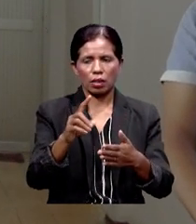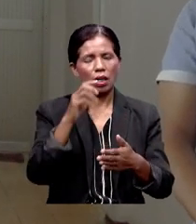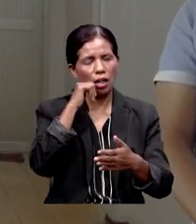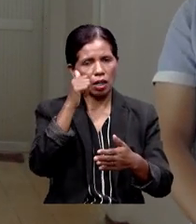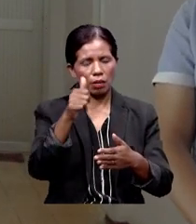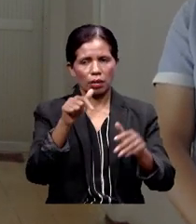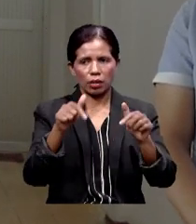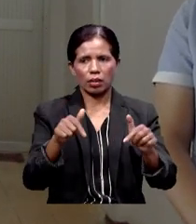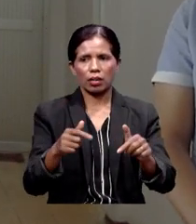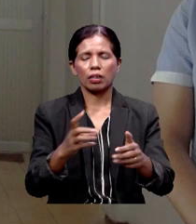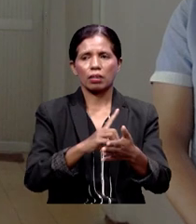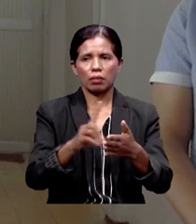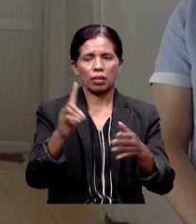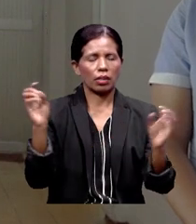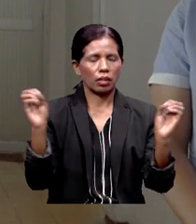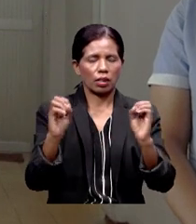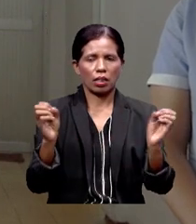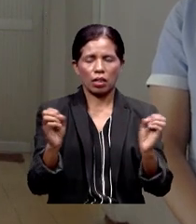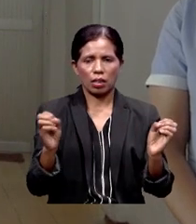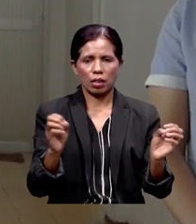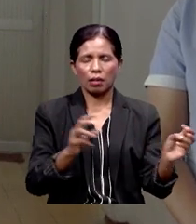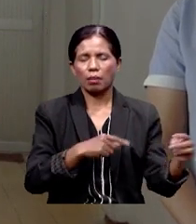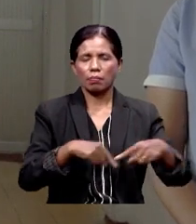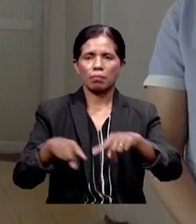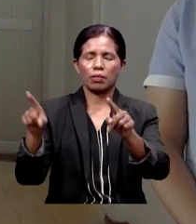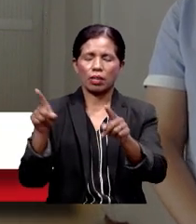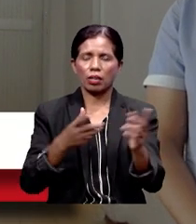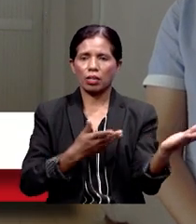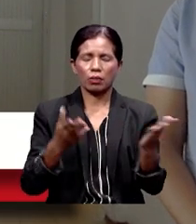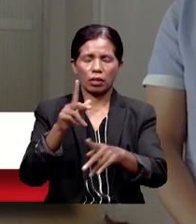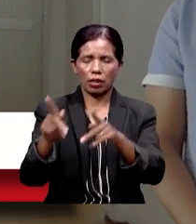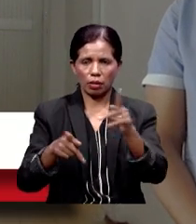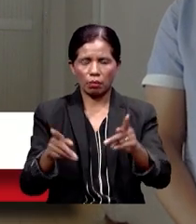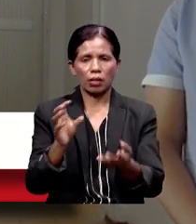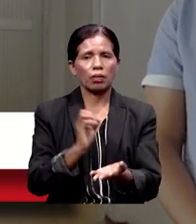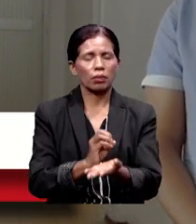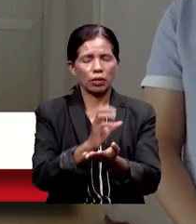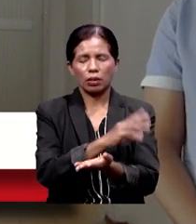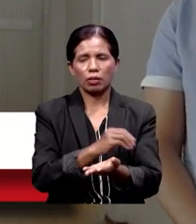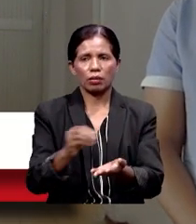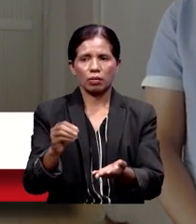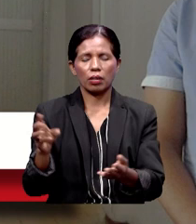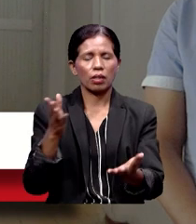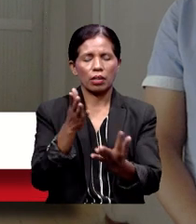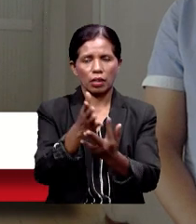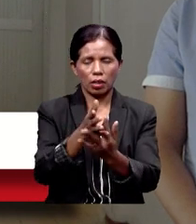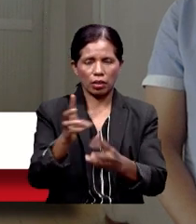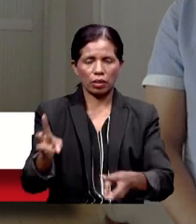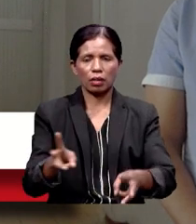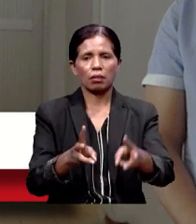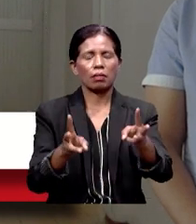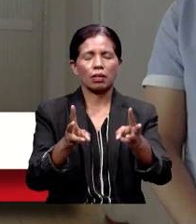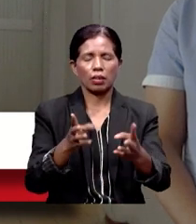hanesane semana ida lahala operasaun tamba kondisaun fiziku balun liga duho dalan tama baro ninia